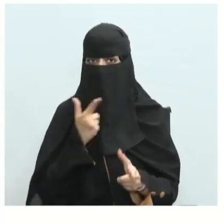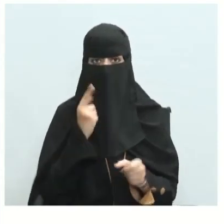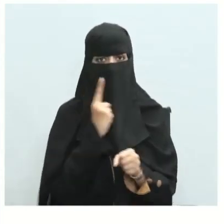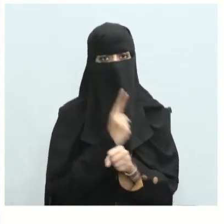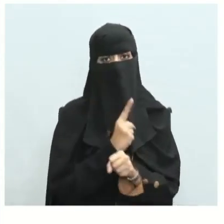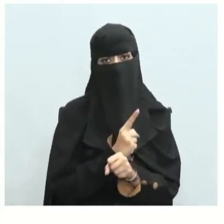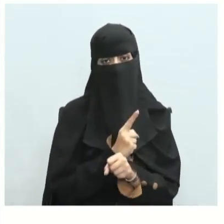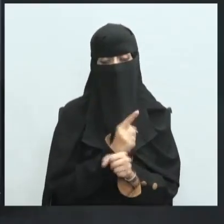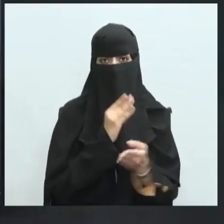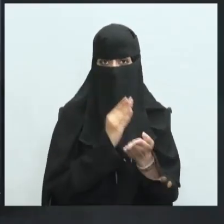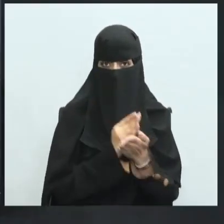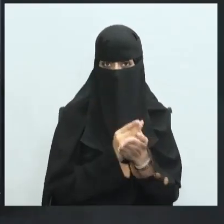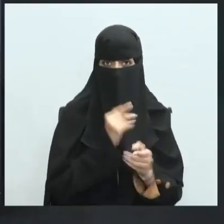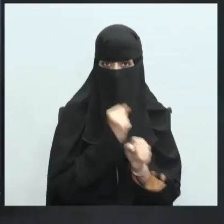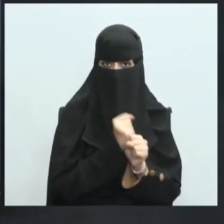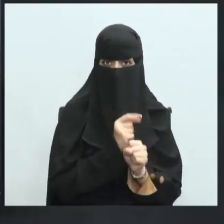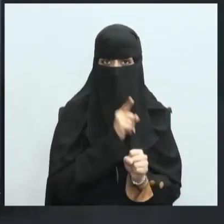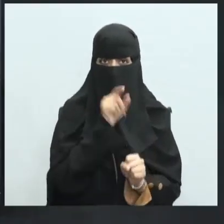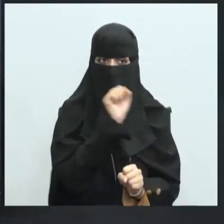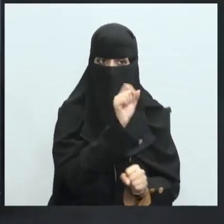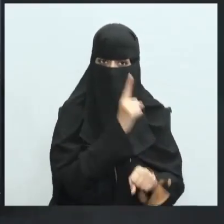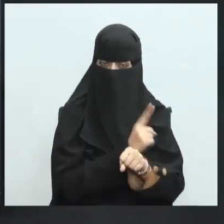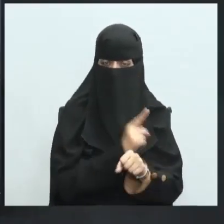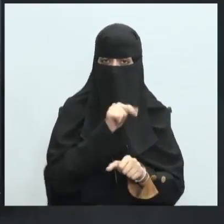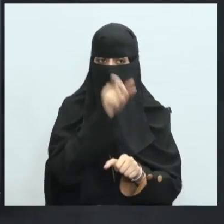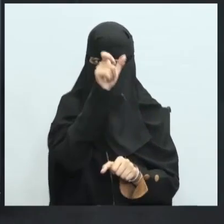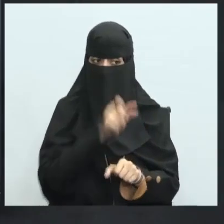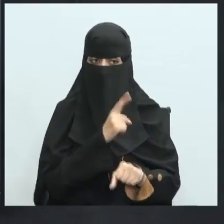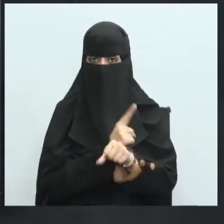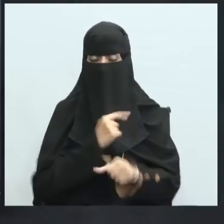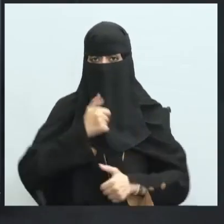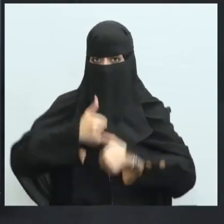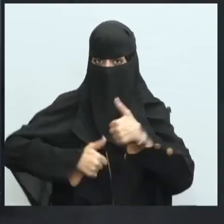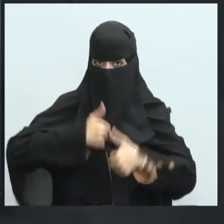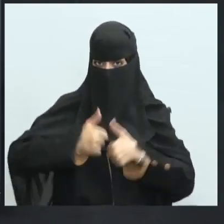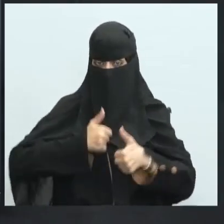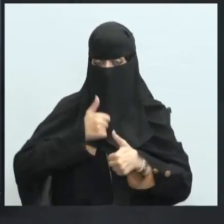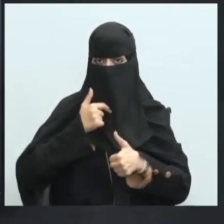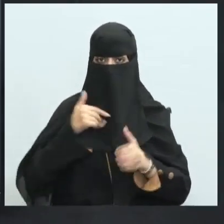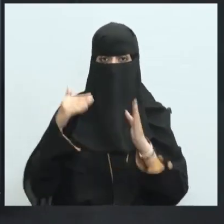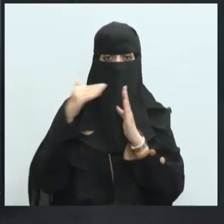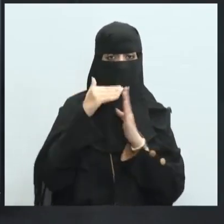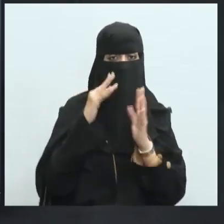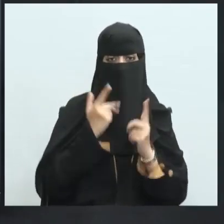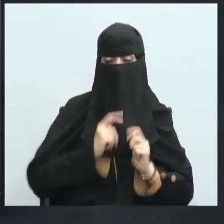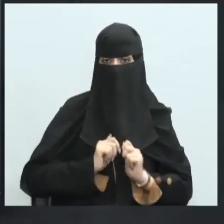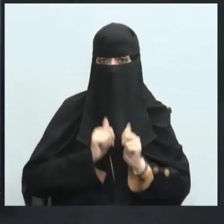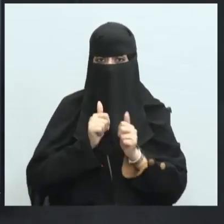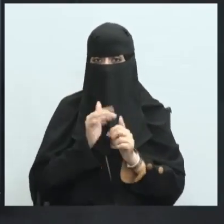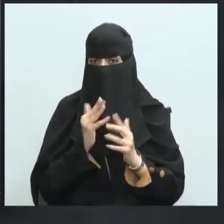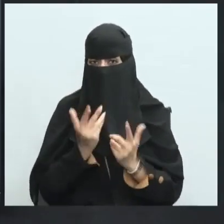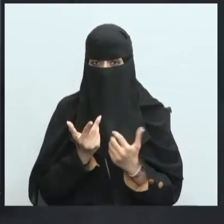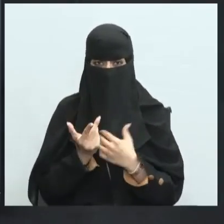للمعلمين هذه الرخصه يختبر فيها المعلمين حتى يكونوا